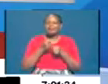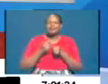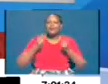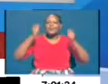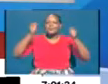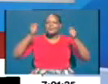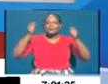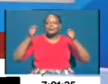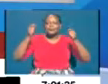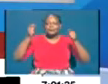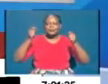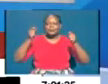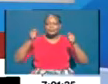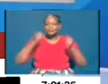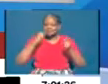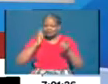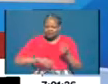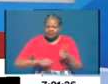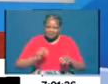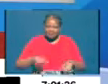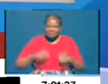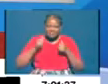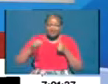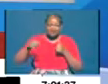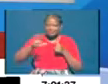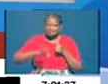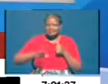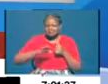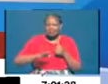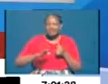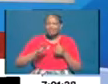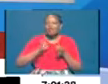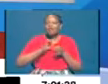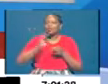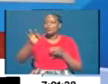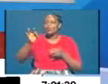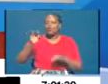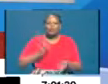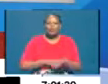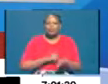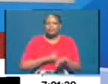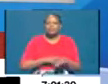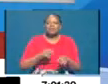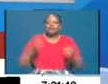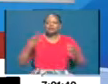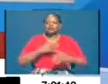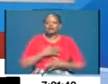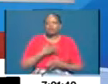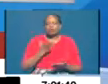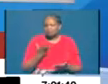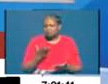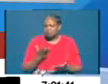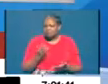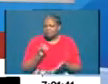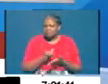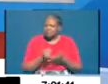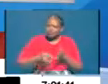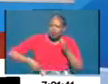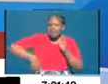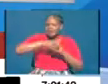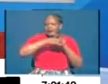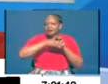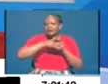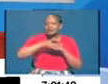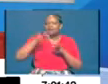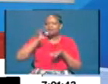wakazi waliodai kuishi kwenye kipande hicho cha ardhi kwa miaka mingi, na walishangaa ilikuwaje wakafurushwa alfajiri na